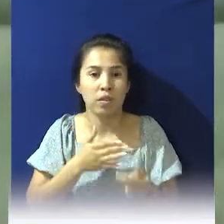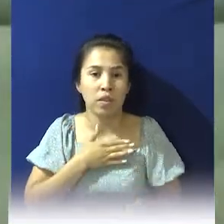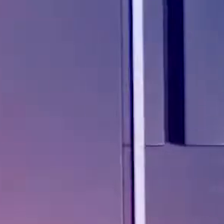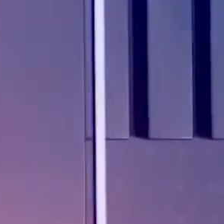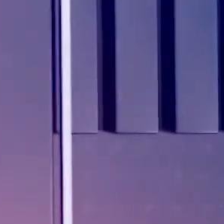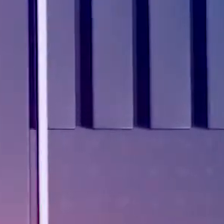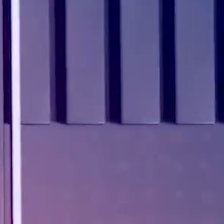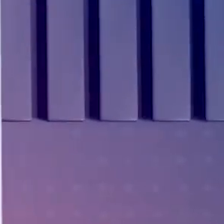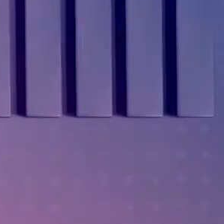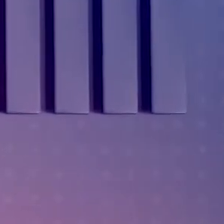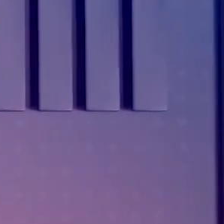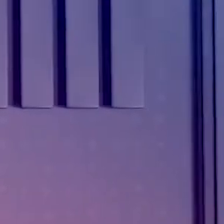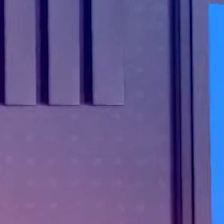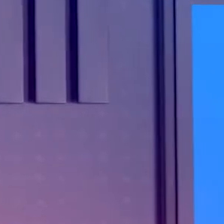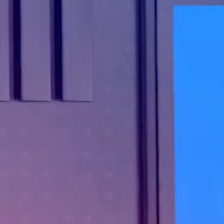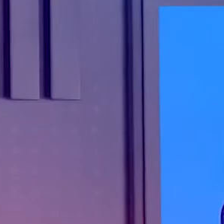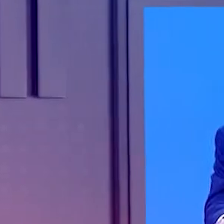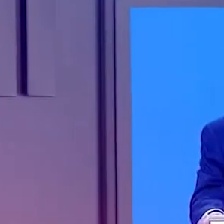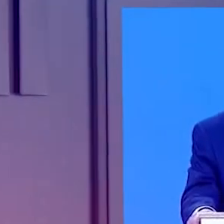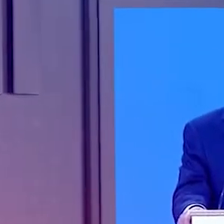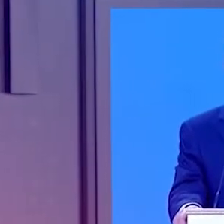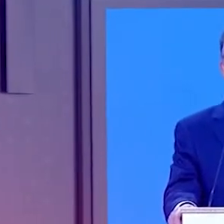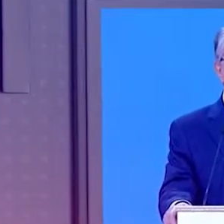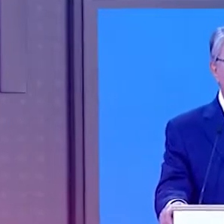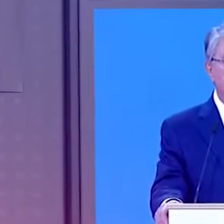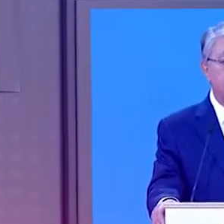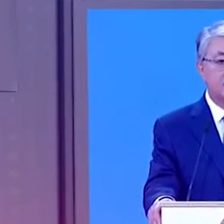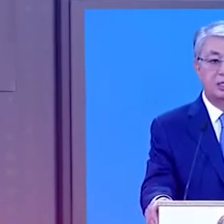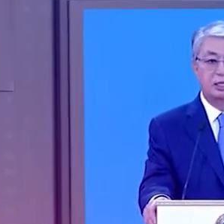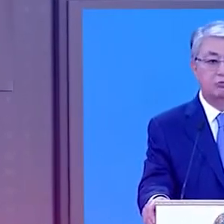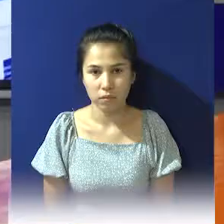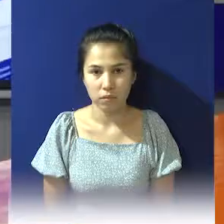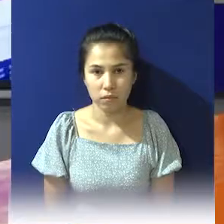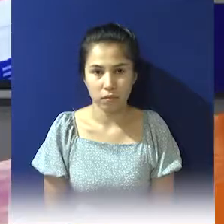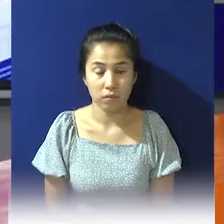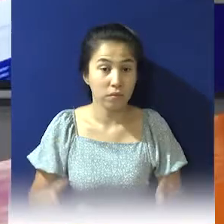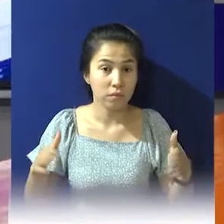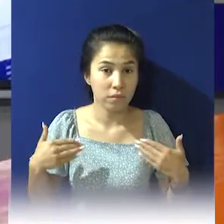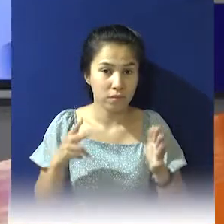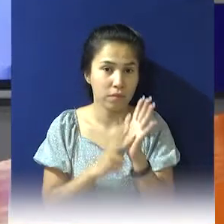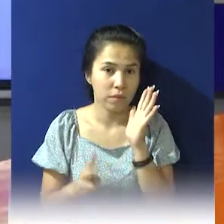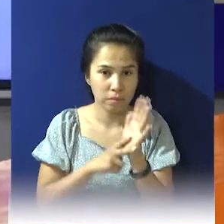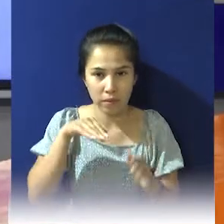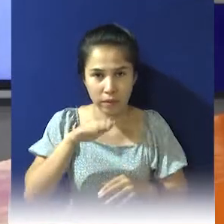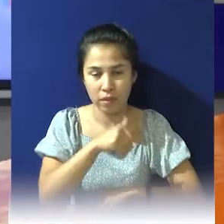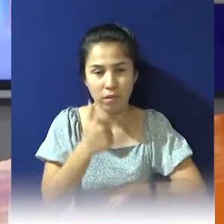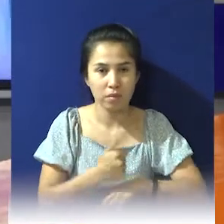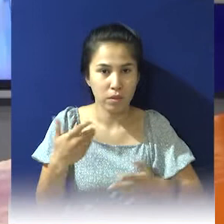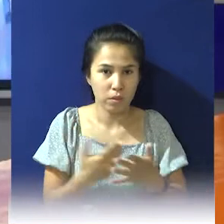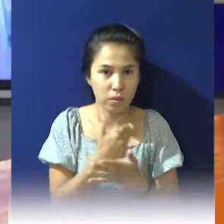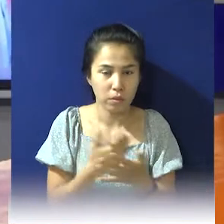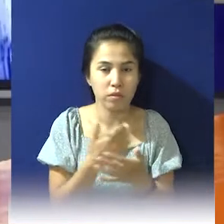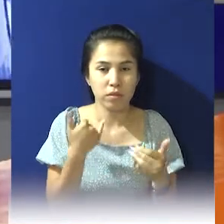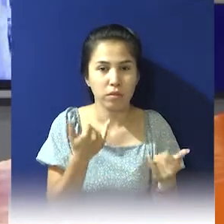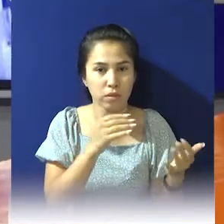миллионов тонн. Состояние дорог в нашем регионе – одна из вечных